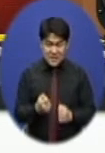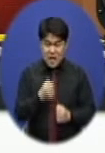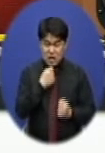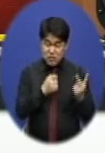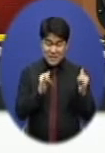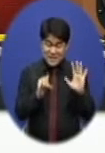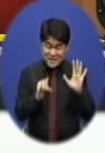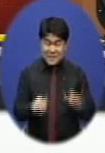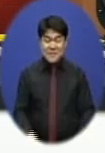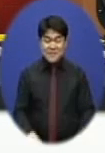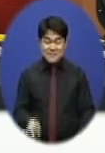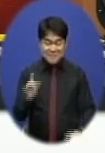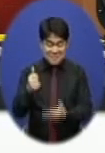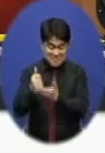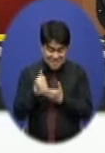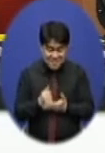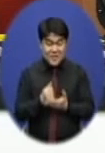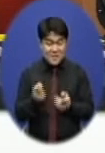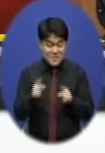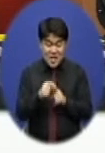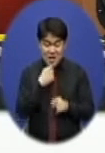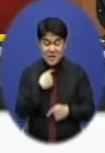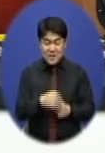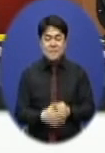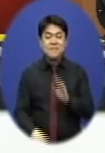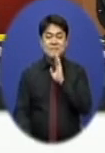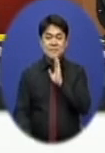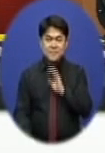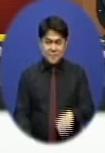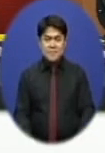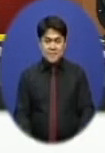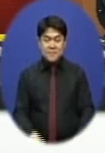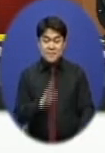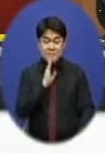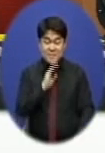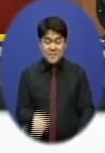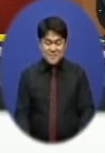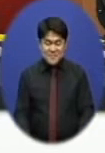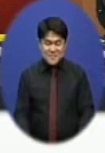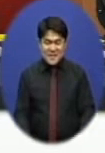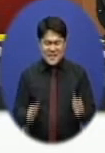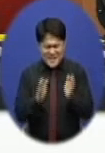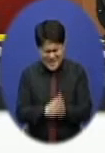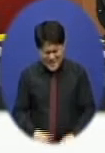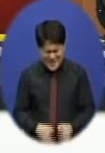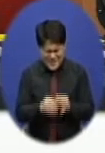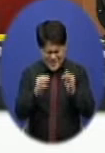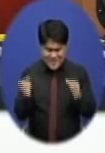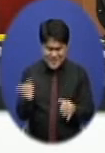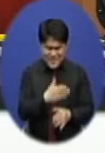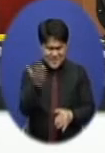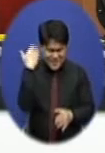아니라, 초대 예, 가수를 이렇게 모셔놓고, 한 명이서 앉아서 했다니까. 네, 네, 그렇습니다. 네. 아유, 오래된